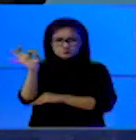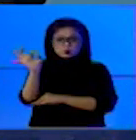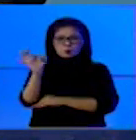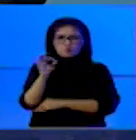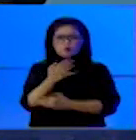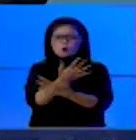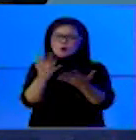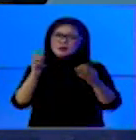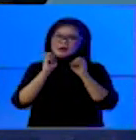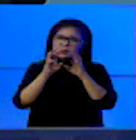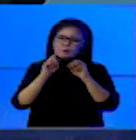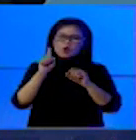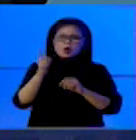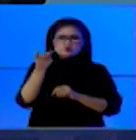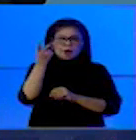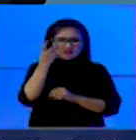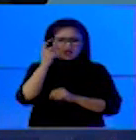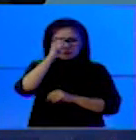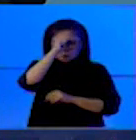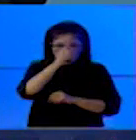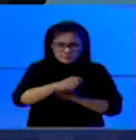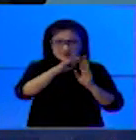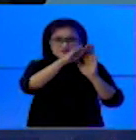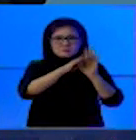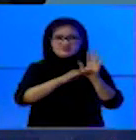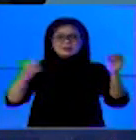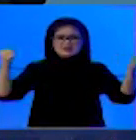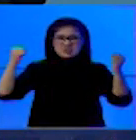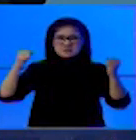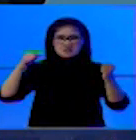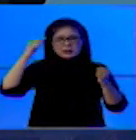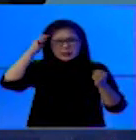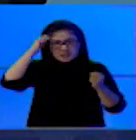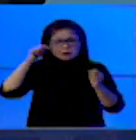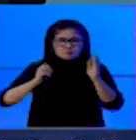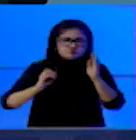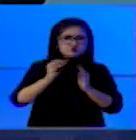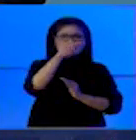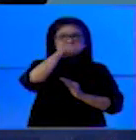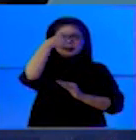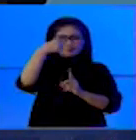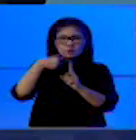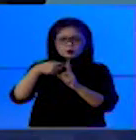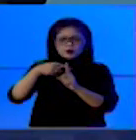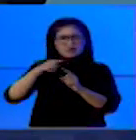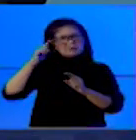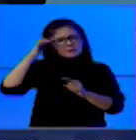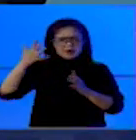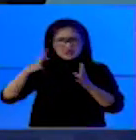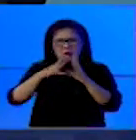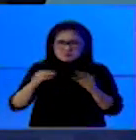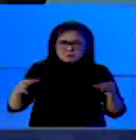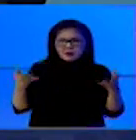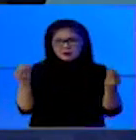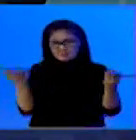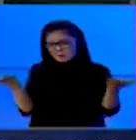warga diimbau untuk waspada dan patuh protokol kesehatan mengingat puncak pandemi COVID-19 di Indonesia belum dapat diprediksi.